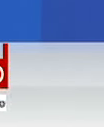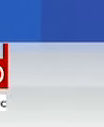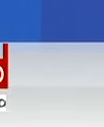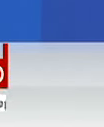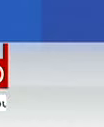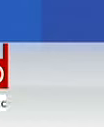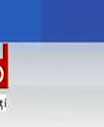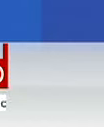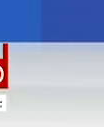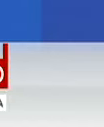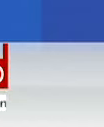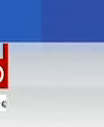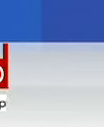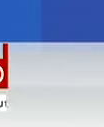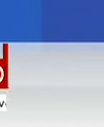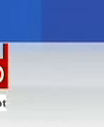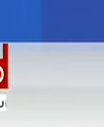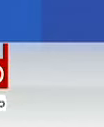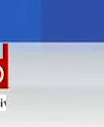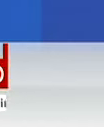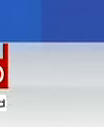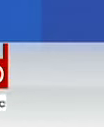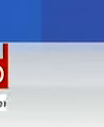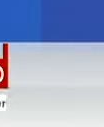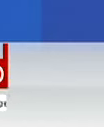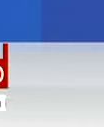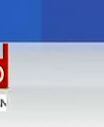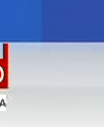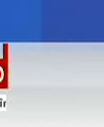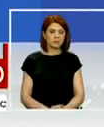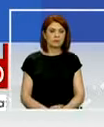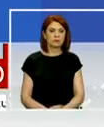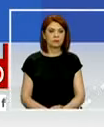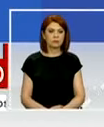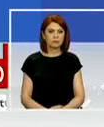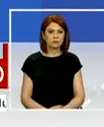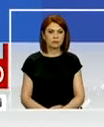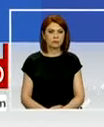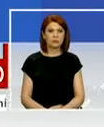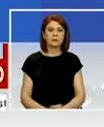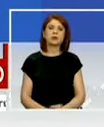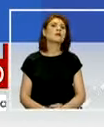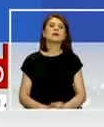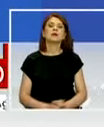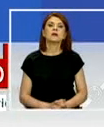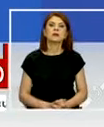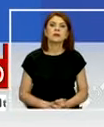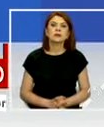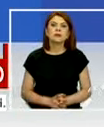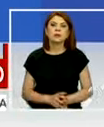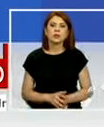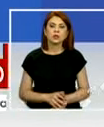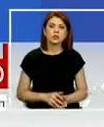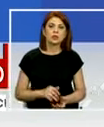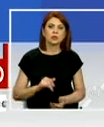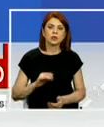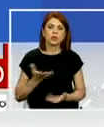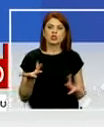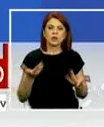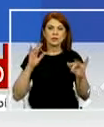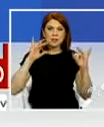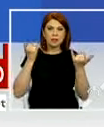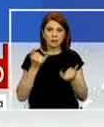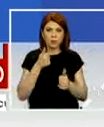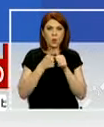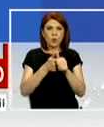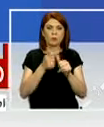waiting for the what happens with the talks of the Secretary General to enable the accession of two very important. Ce se întâmplă,